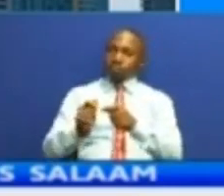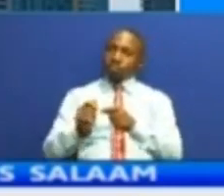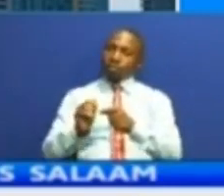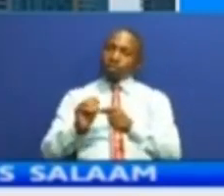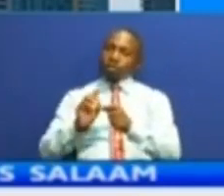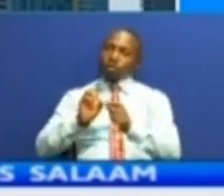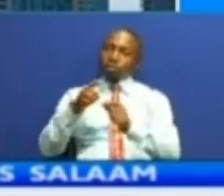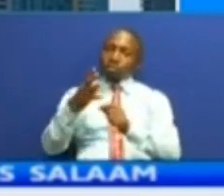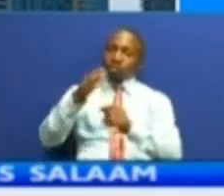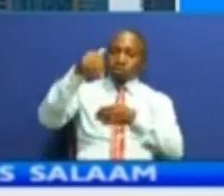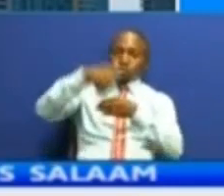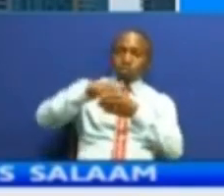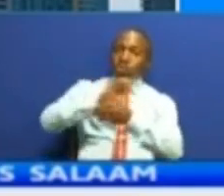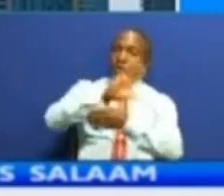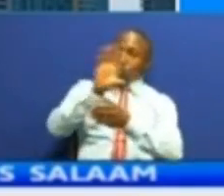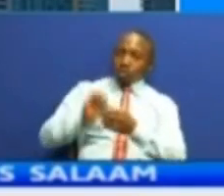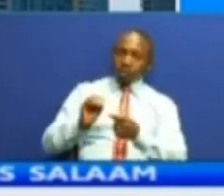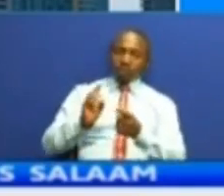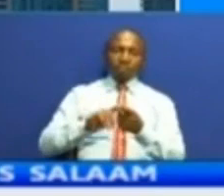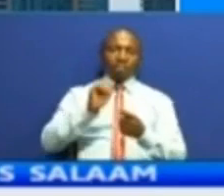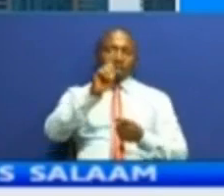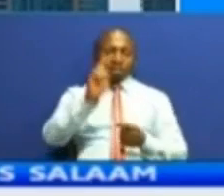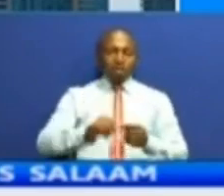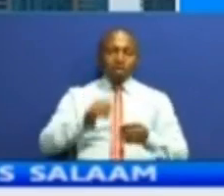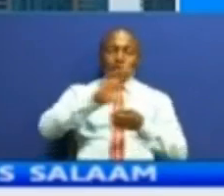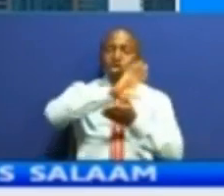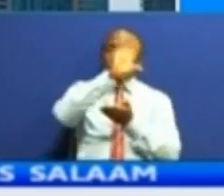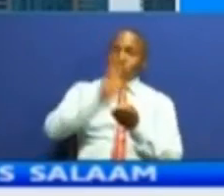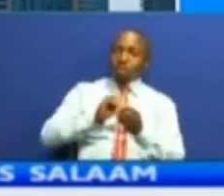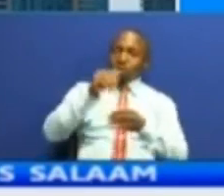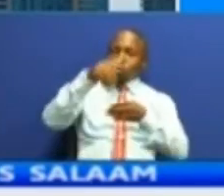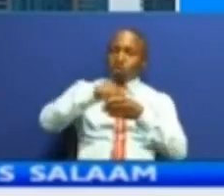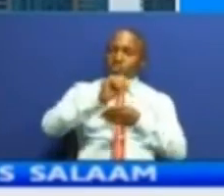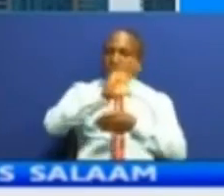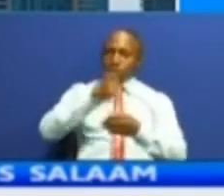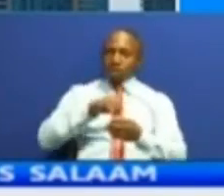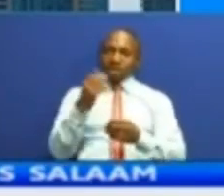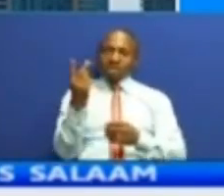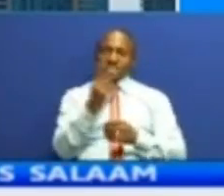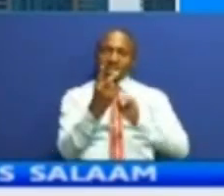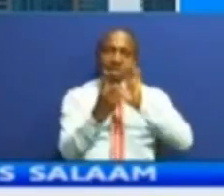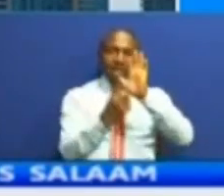wajumbe wote, ambao jumla ya wajumbe wote ni 26.